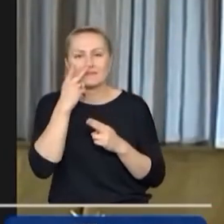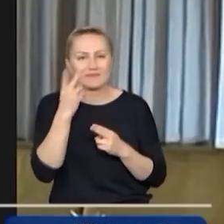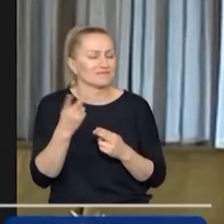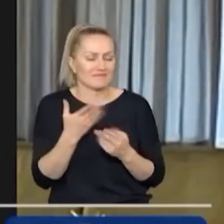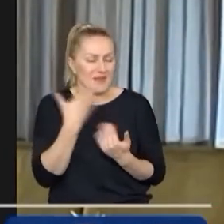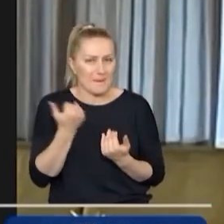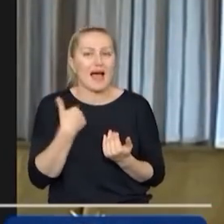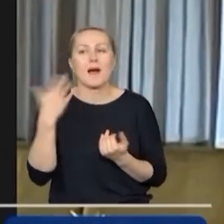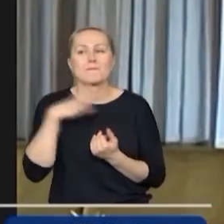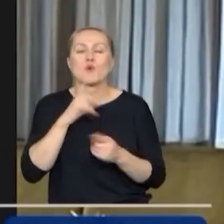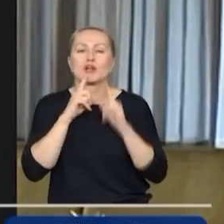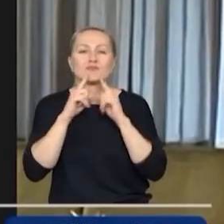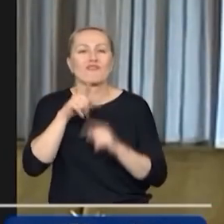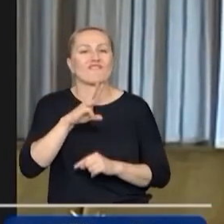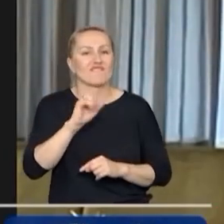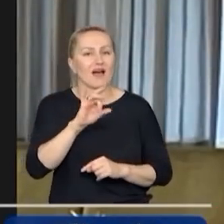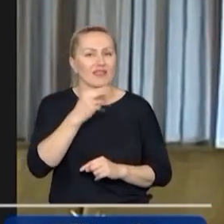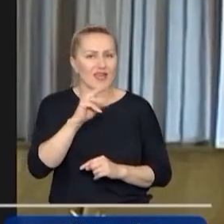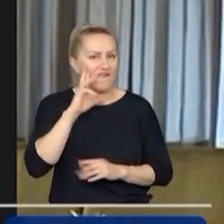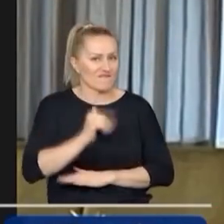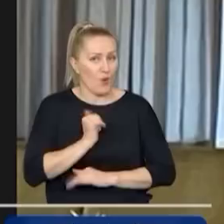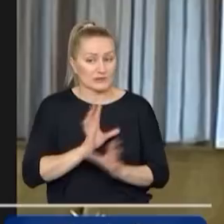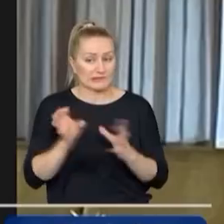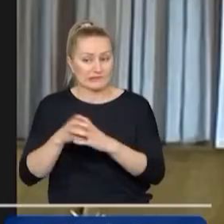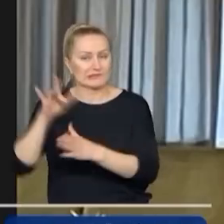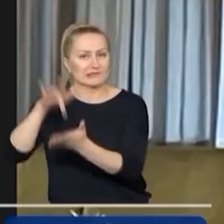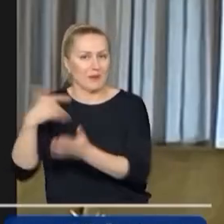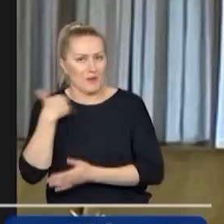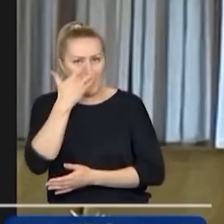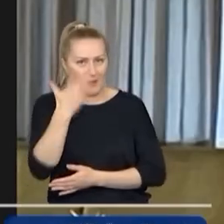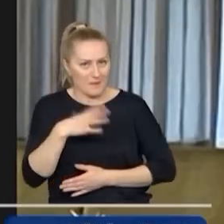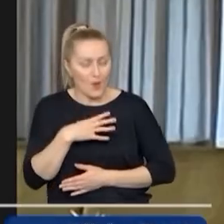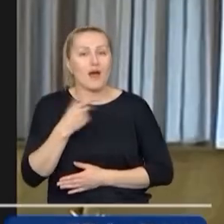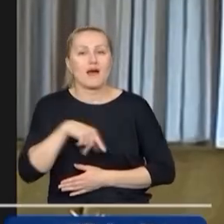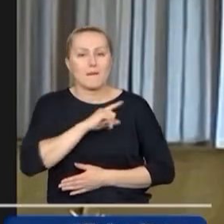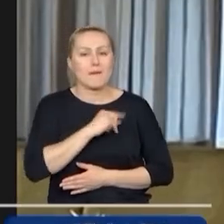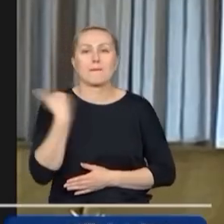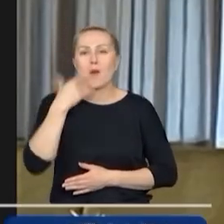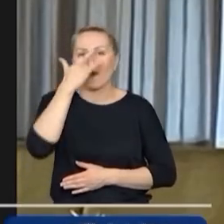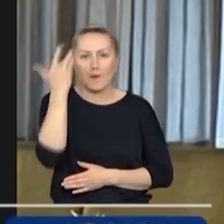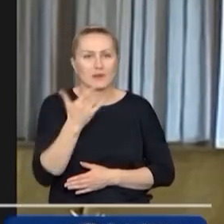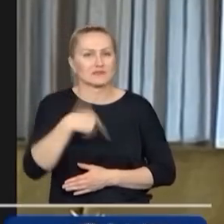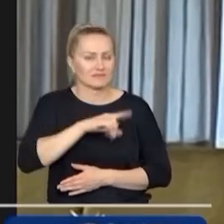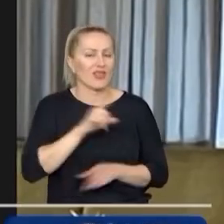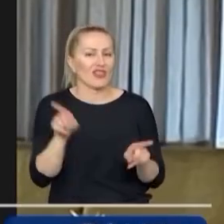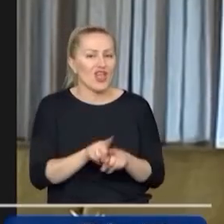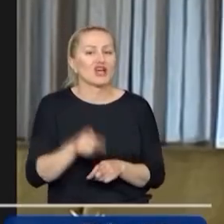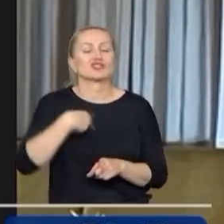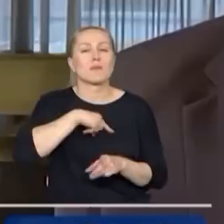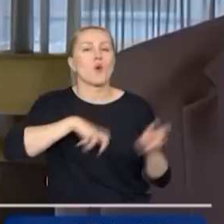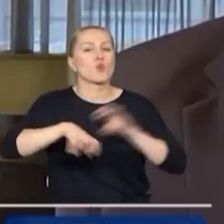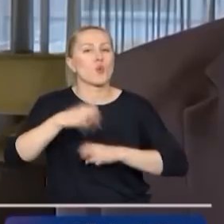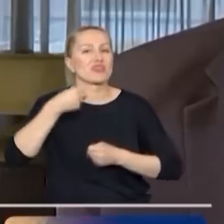stacjonowaniu Wagnerowców na terenie Białorusi. To jest wyzwanie dla nas, dla społeczeństwa białoruskiego, również dla ruchu demokratycznego.